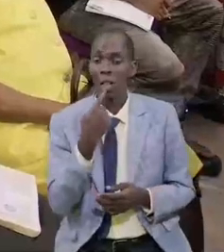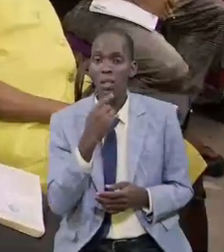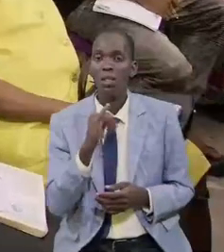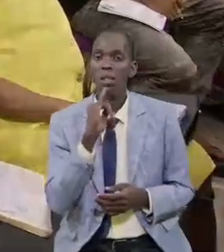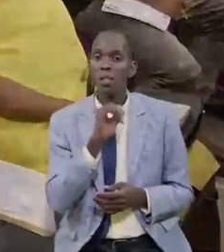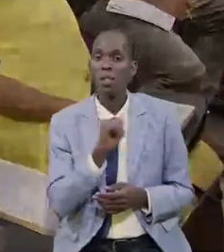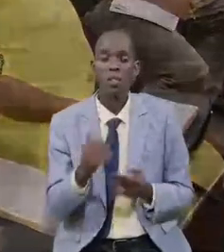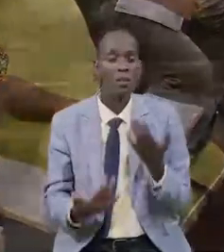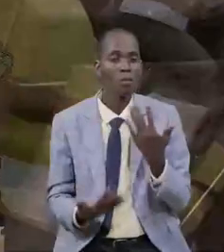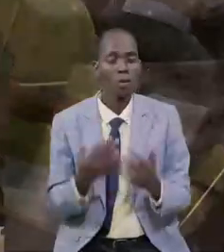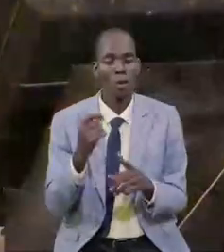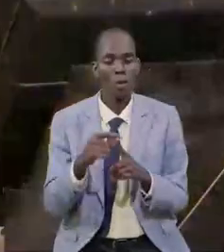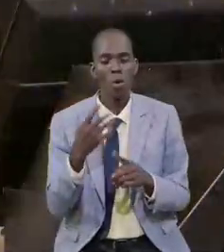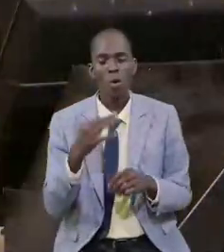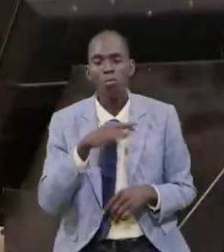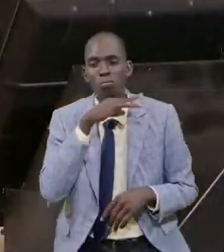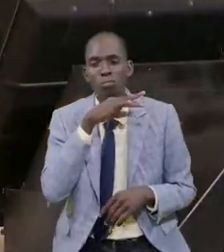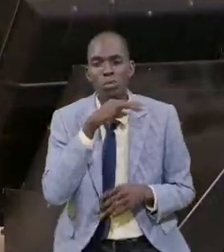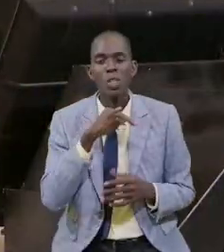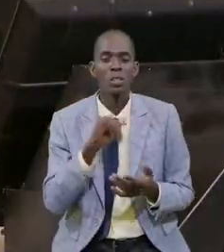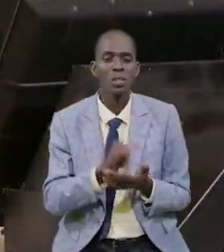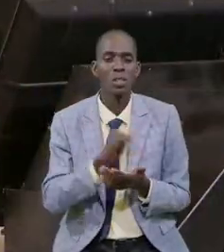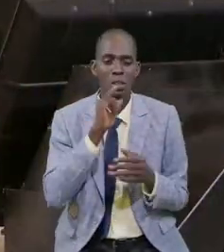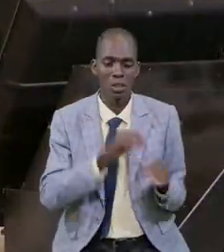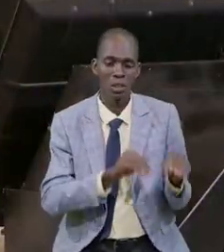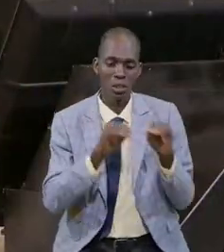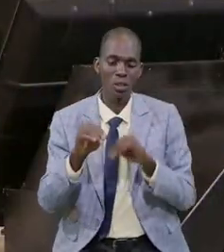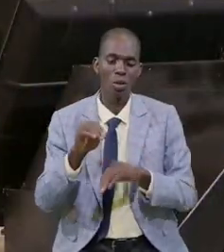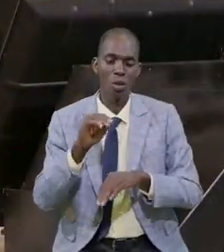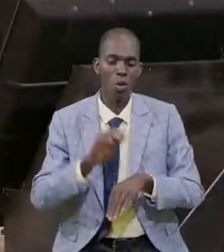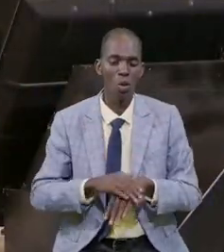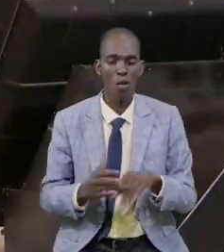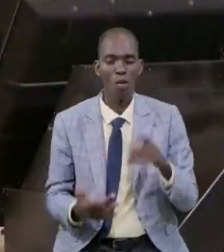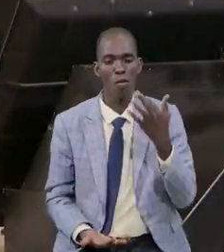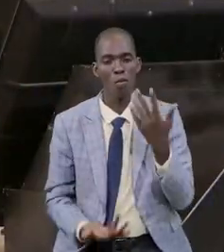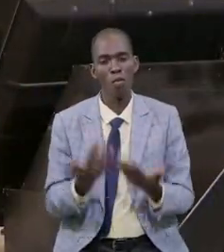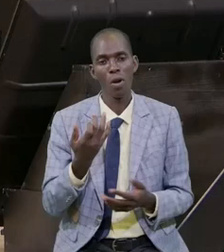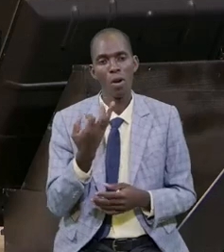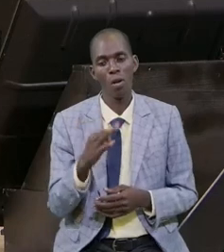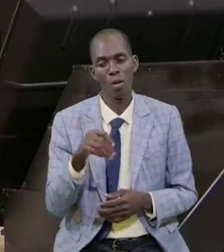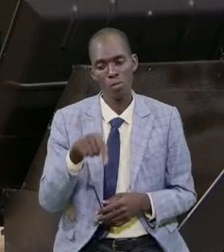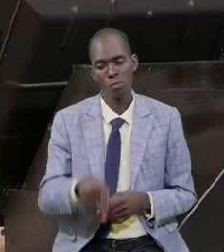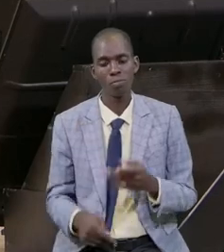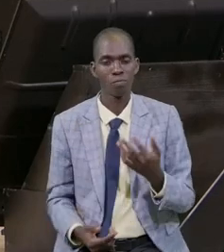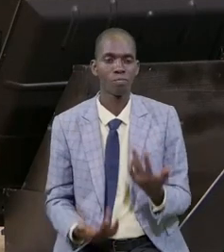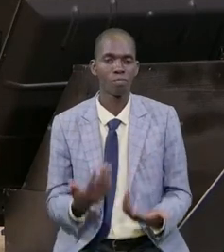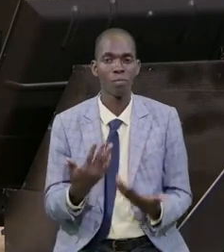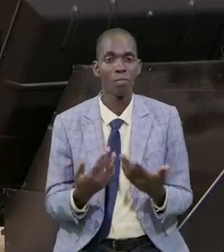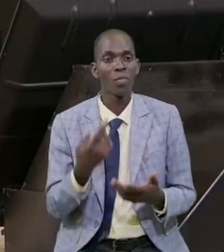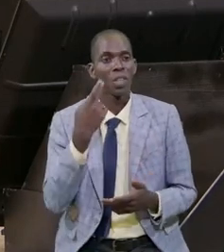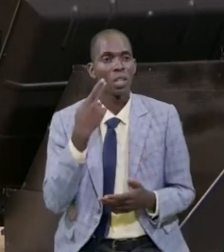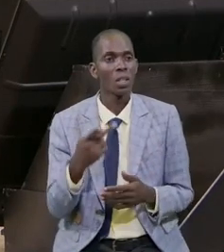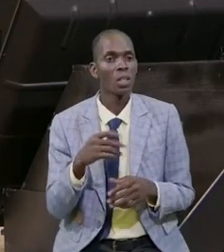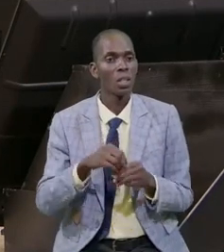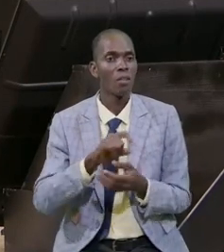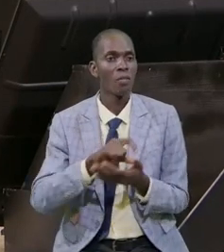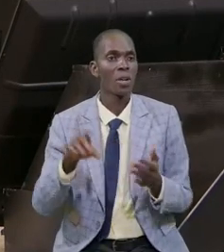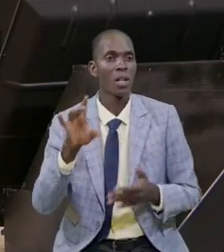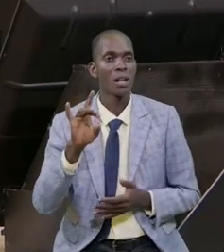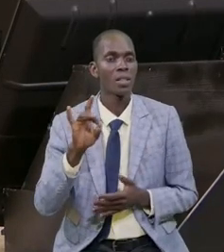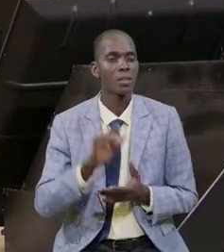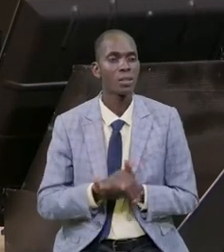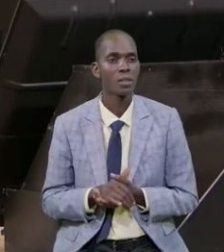monde d'iniquité. Et cela enflamme le cours de la vie. Verset 8.